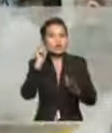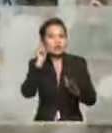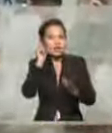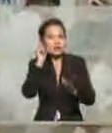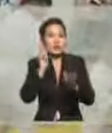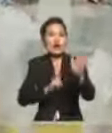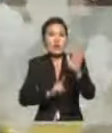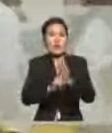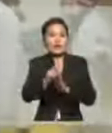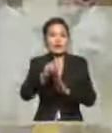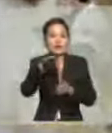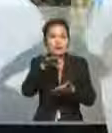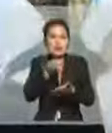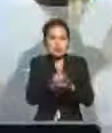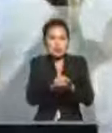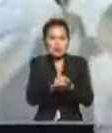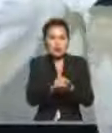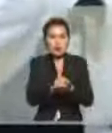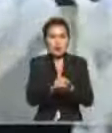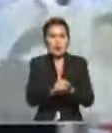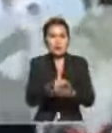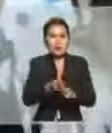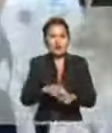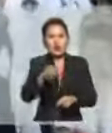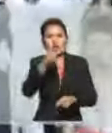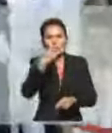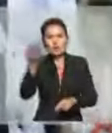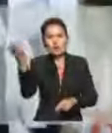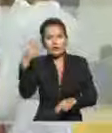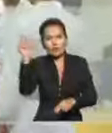жыл Жапонияда тұрған шеберден үйренудің жөні бөлек дейді жеткіншектер.